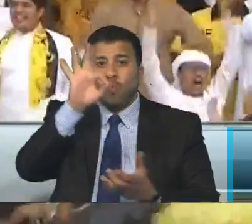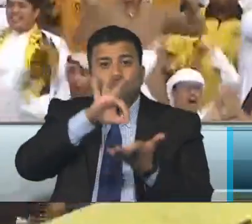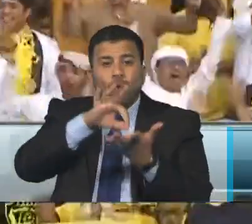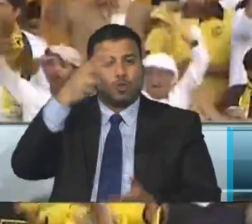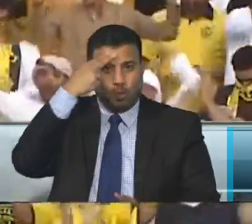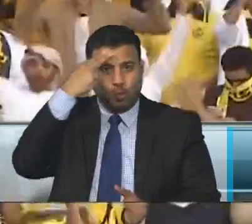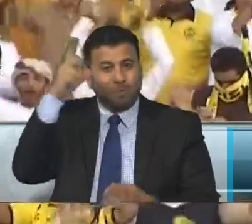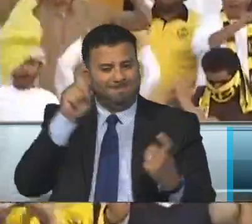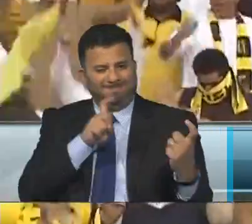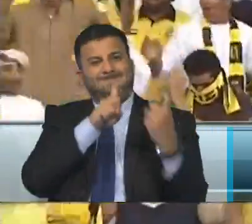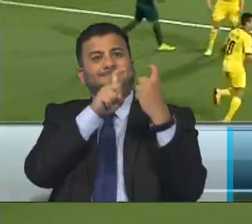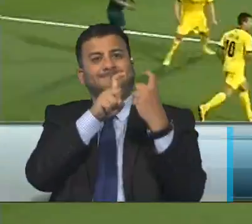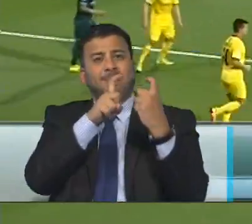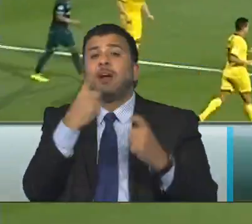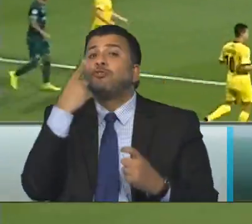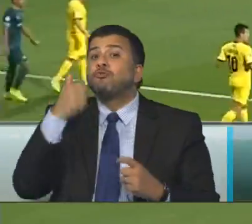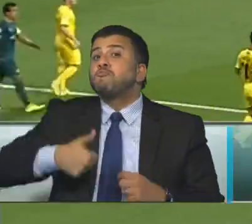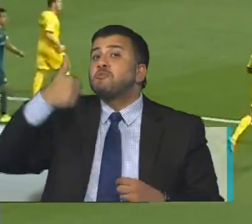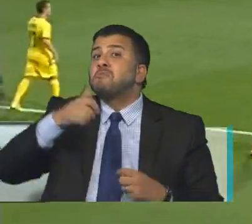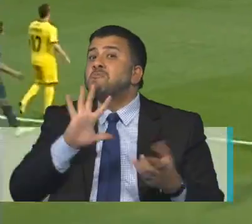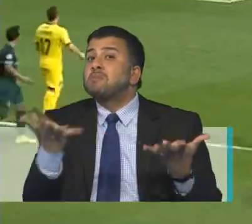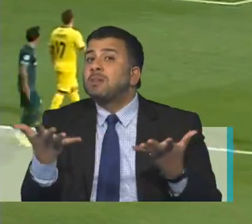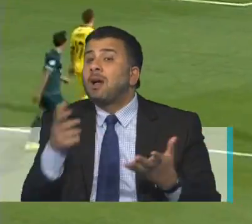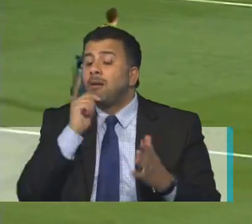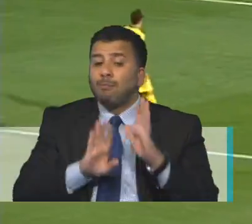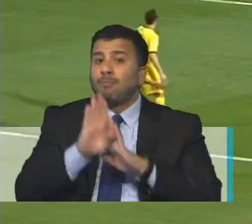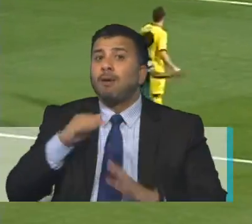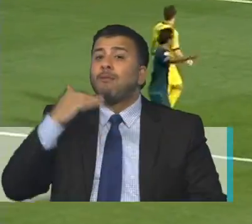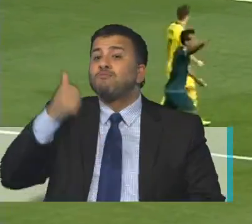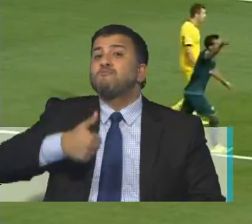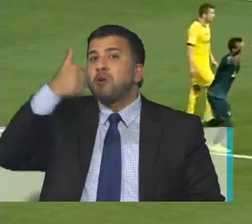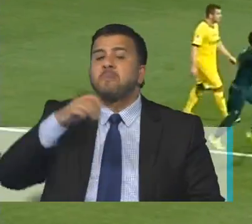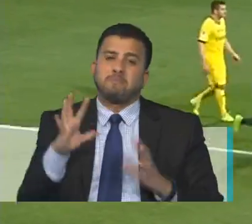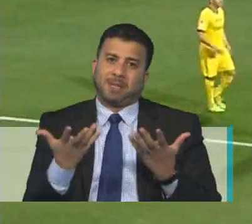العربية السعودية لحسم المتأهل إلى نصف نهائي البطولة.